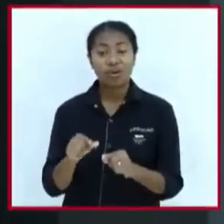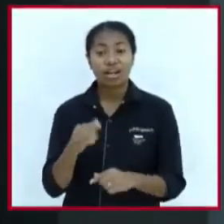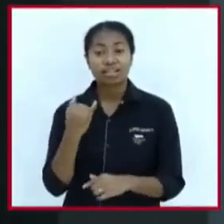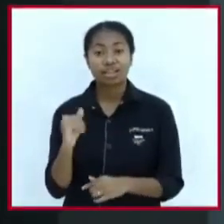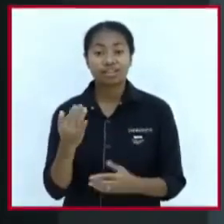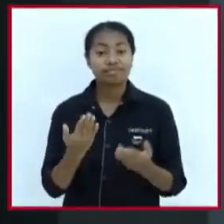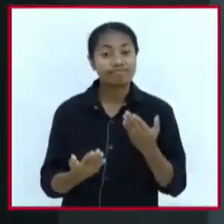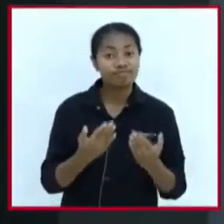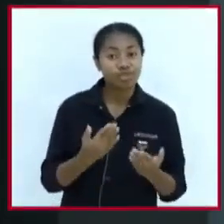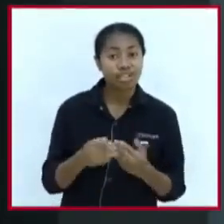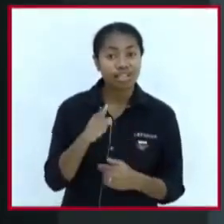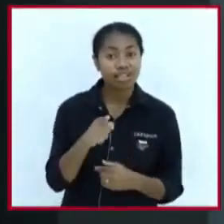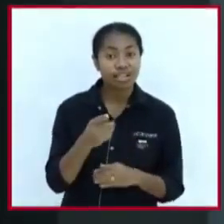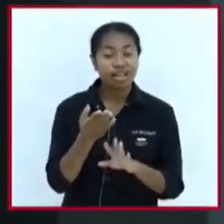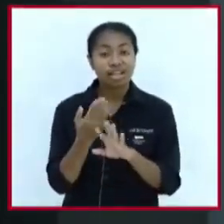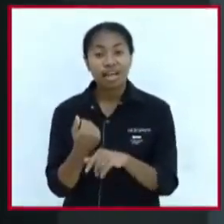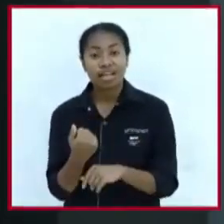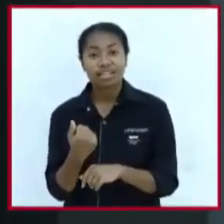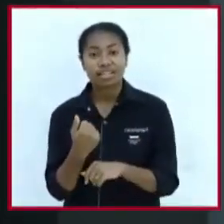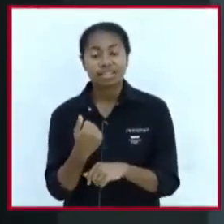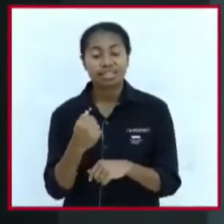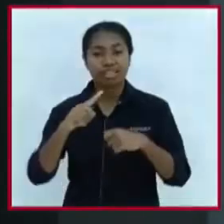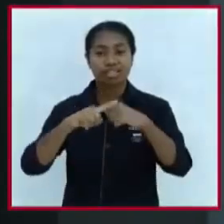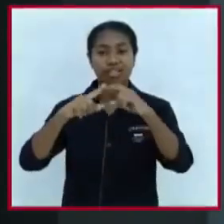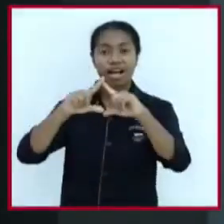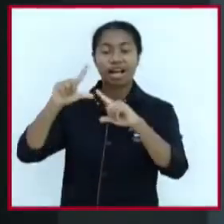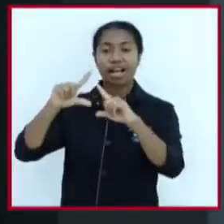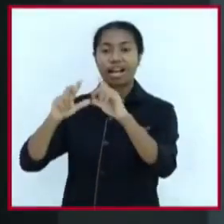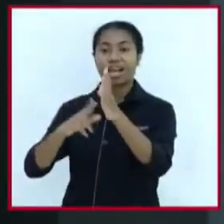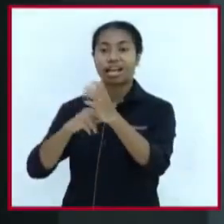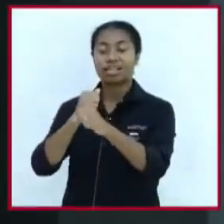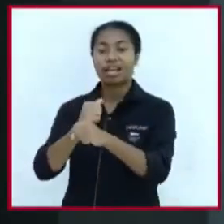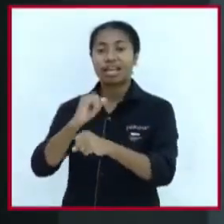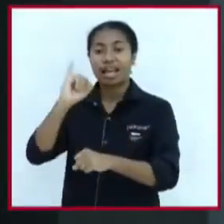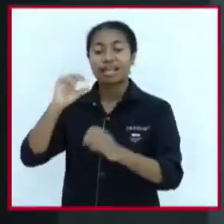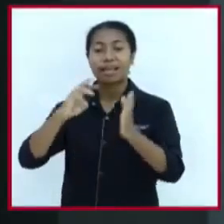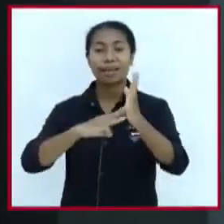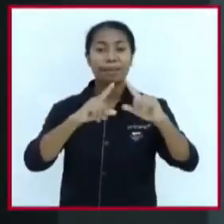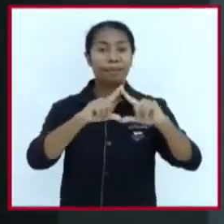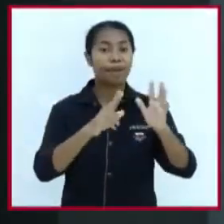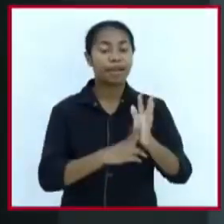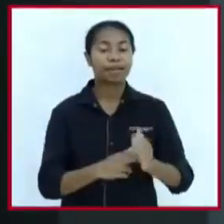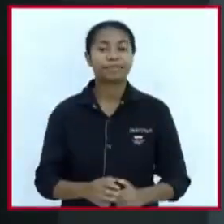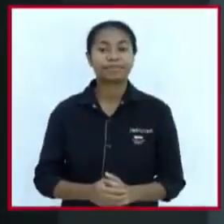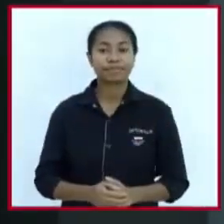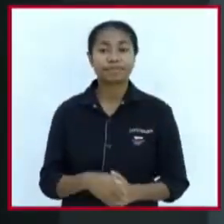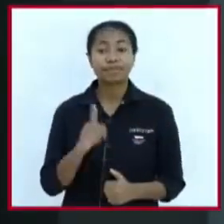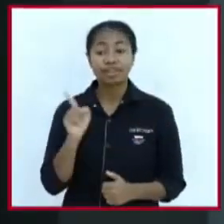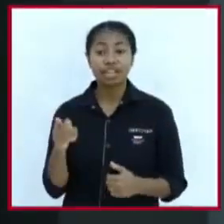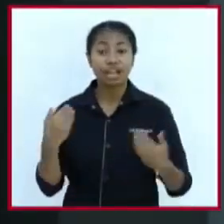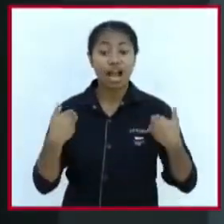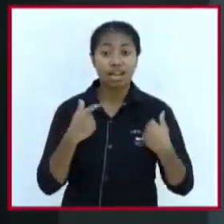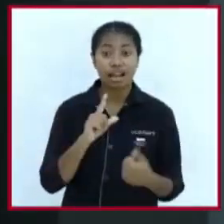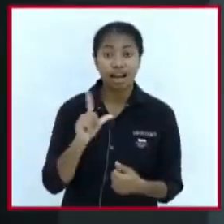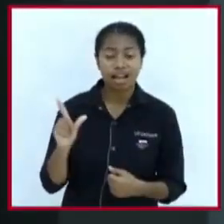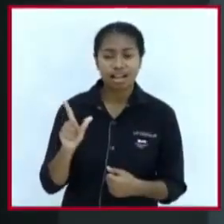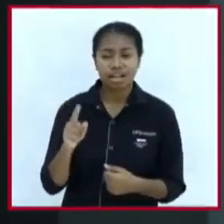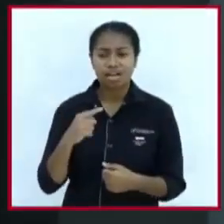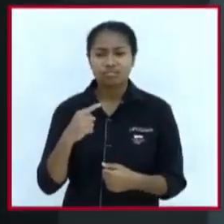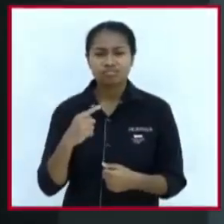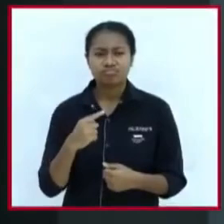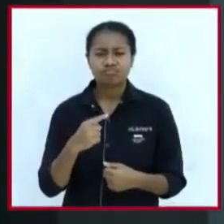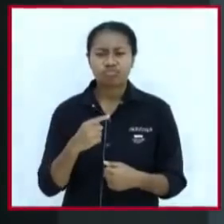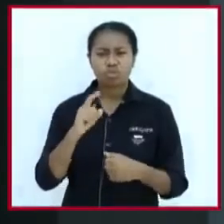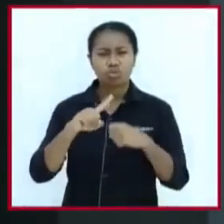mungkin dari kalangan Imam atau besar kemungkinan dari kalangan Imam dia juga adalah seorang menguasai bahasa